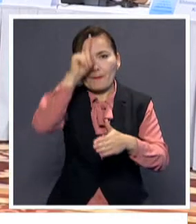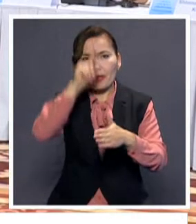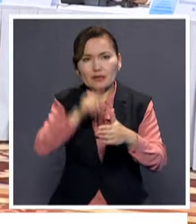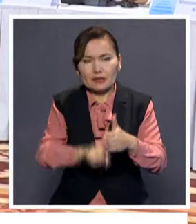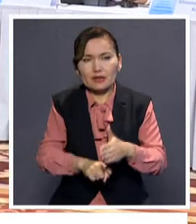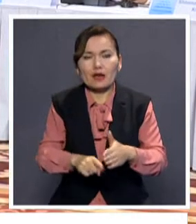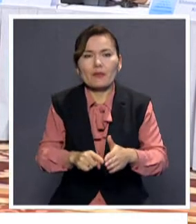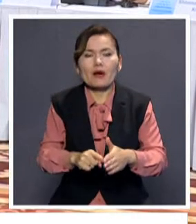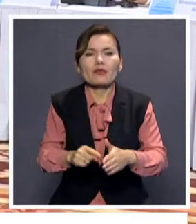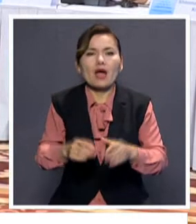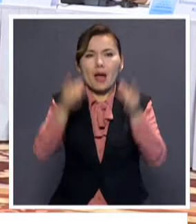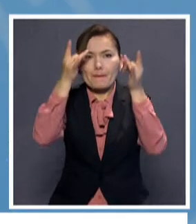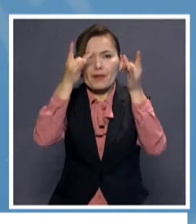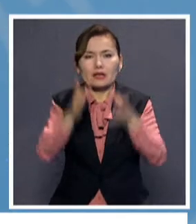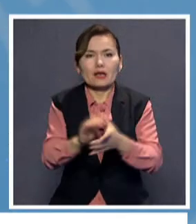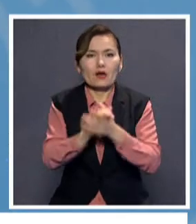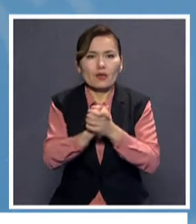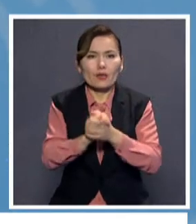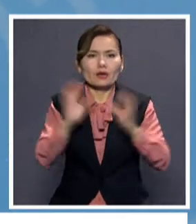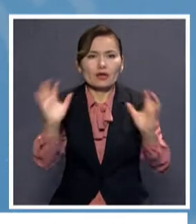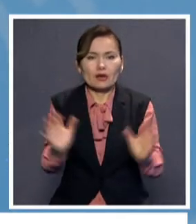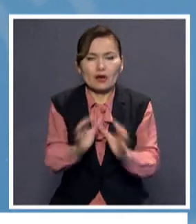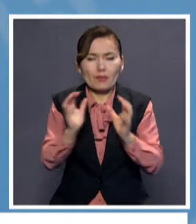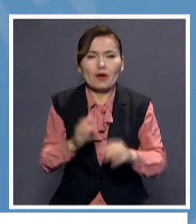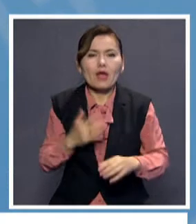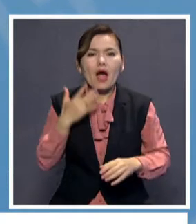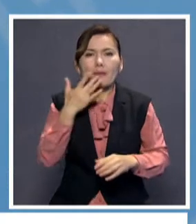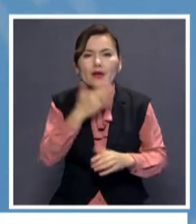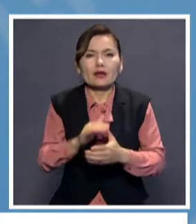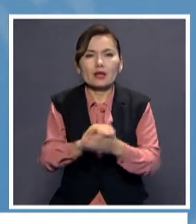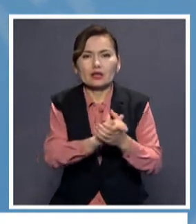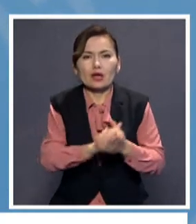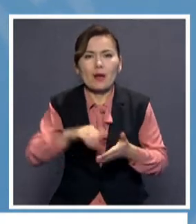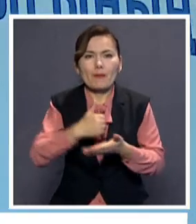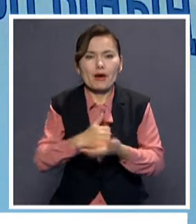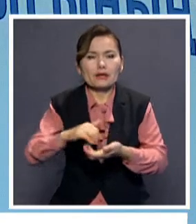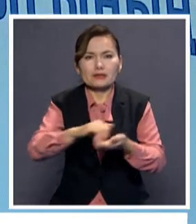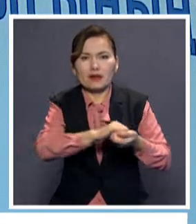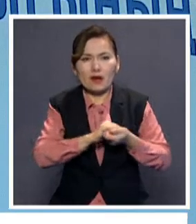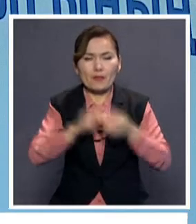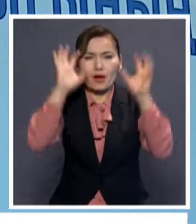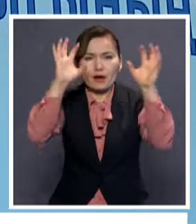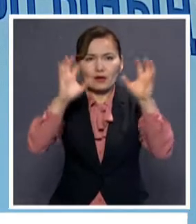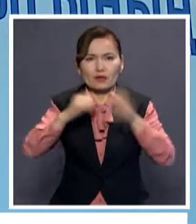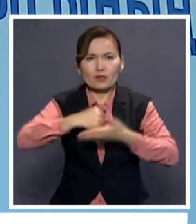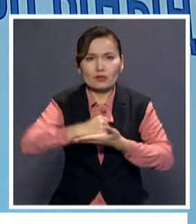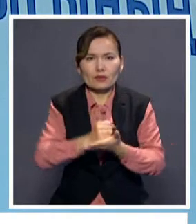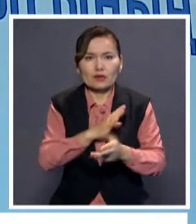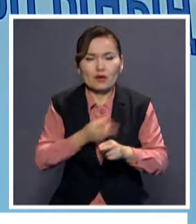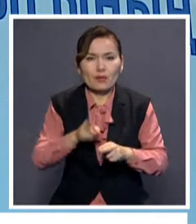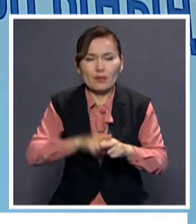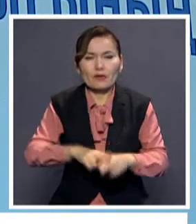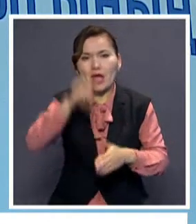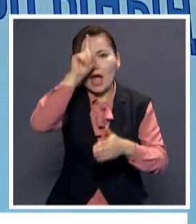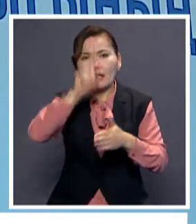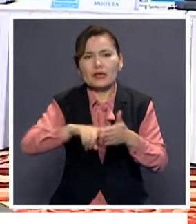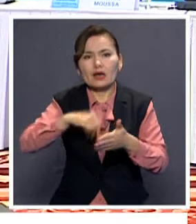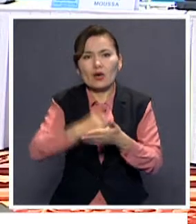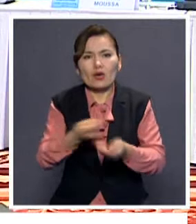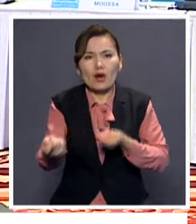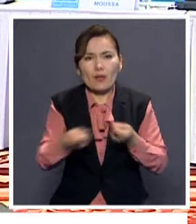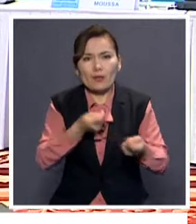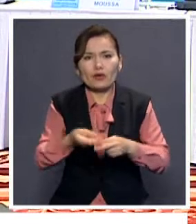ауыз біршілікті нығайтуға қосқан үлесі Біріккен ұлттар ұйымы бас ассамблеясының қарарларында ерекше аталып өтті. Дін көшбасшылары бас